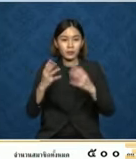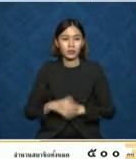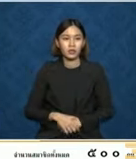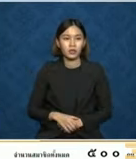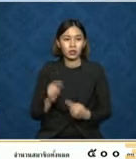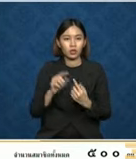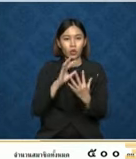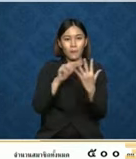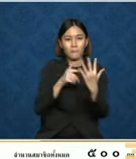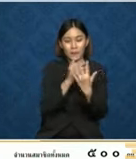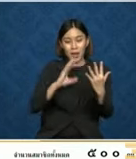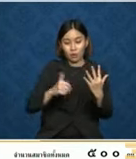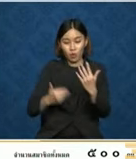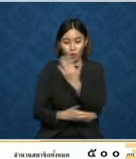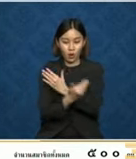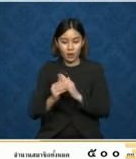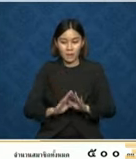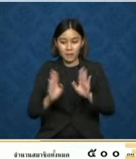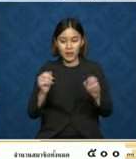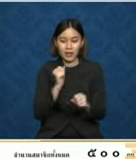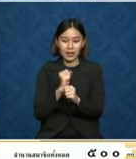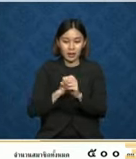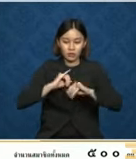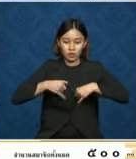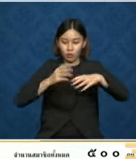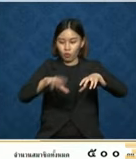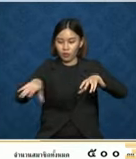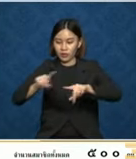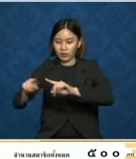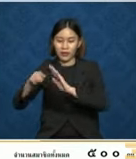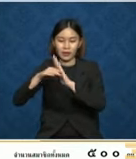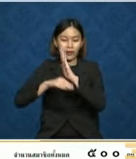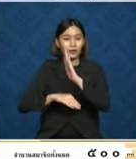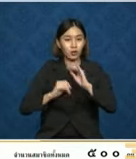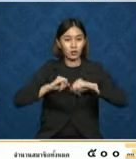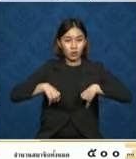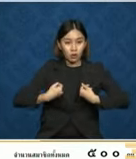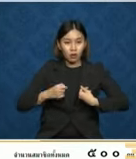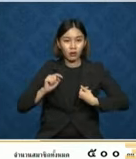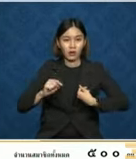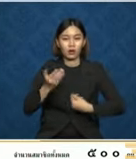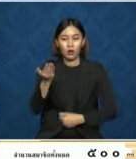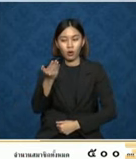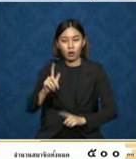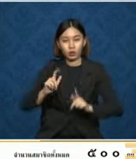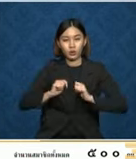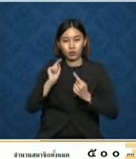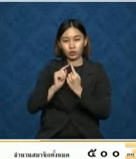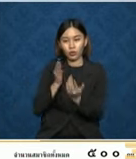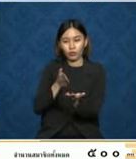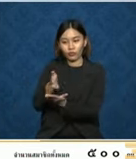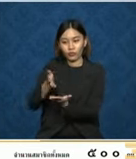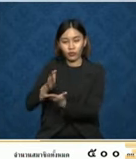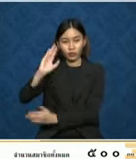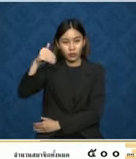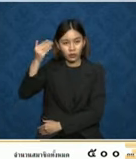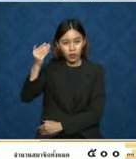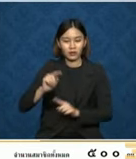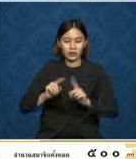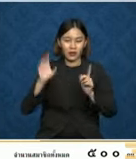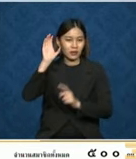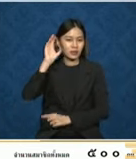ที่ผังเมืองเปิดโอกาสให้มีการประกอบกิจการเหล่านี้ครับแต่ขั้นตอนก็คือว่าผู้ประกอบการต้องขออนุญาตจากสำนักงานเขต แต่เชื่